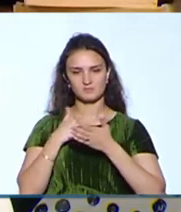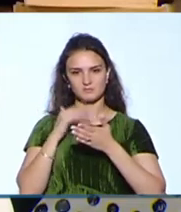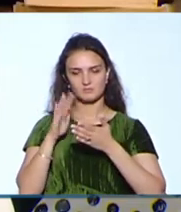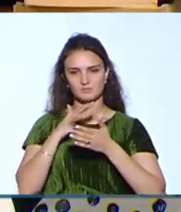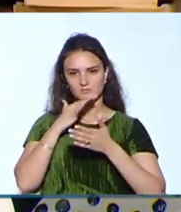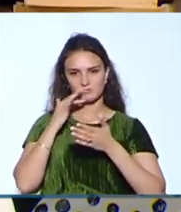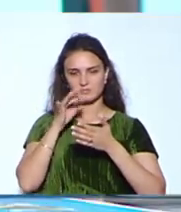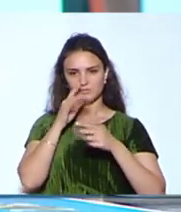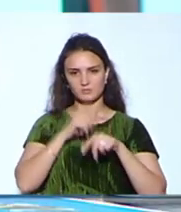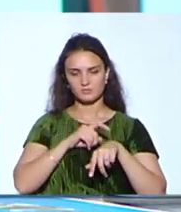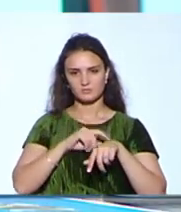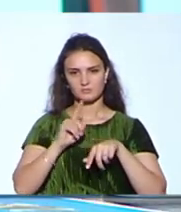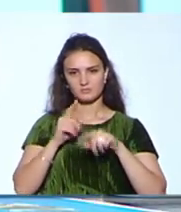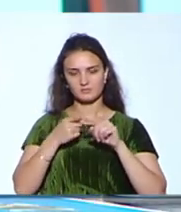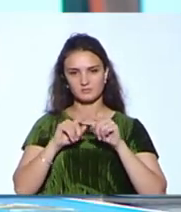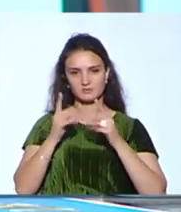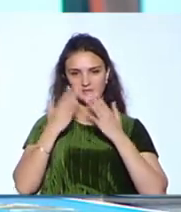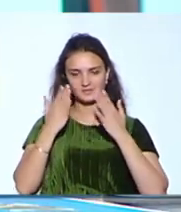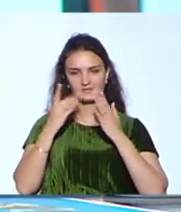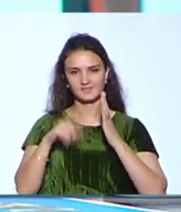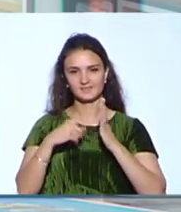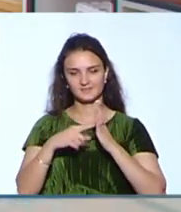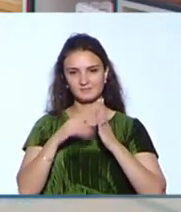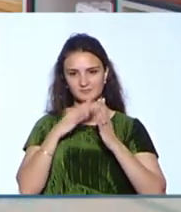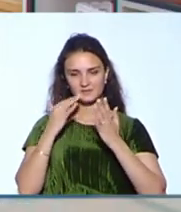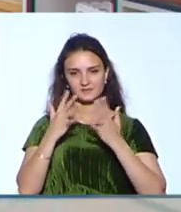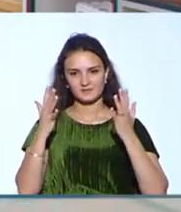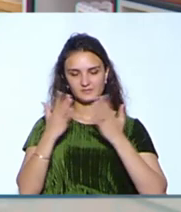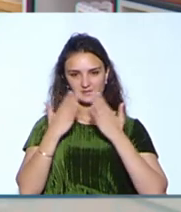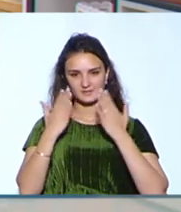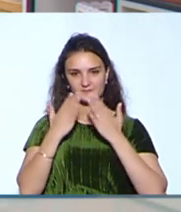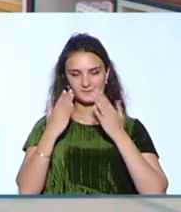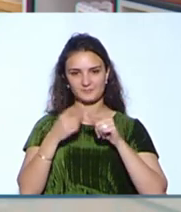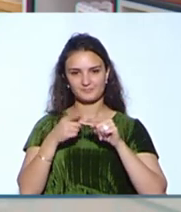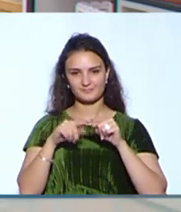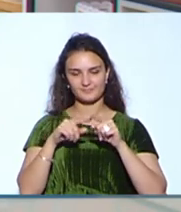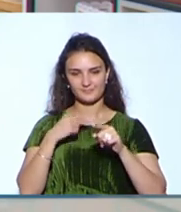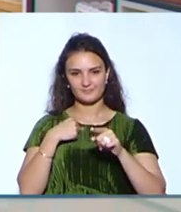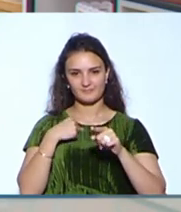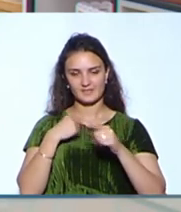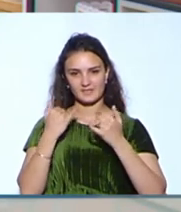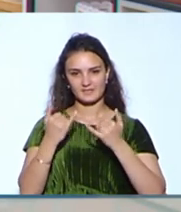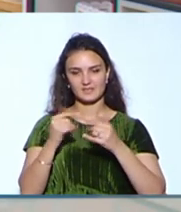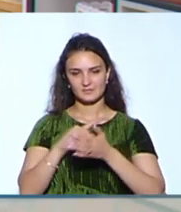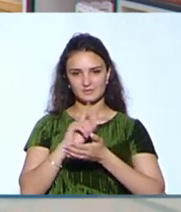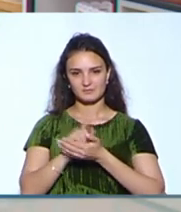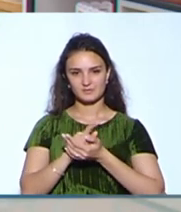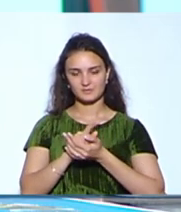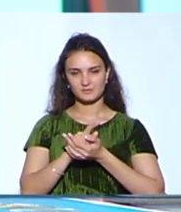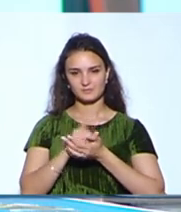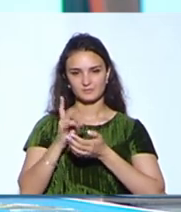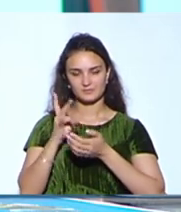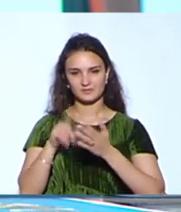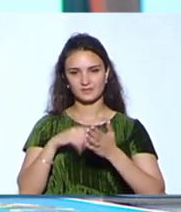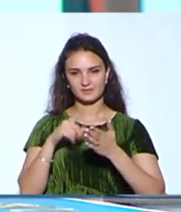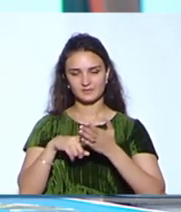მექნება უამრავი დრო, რომ თუ კი რამეზე კითხვა გამიჩნდა მეტი საქმის კურსში მეტად ჩავდი. მე ახლა აუცილებლად უნდა